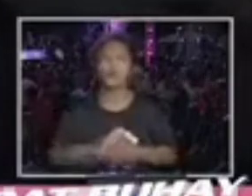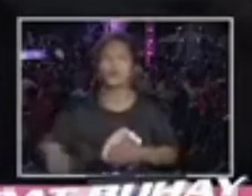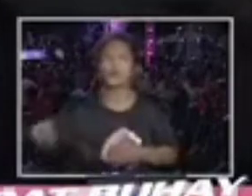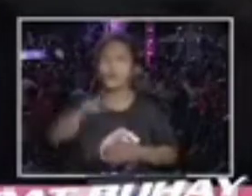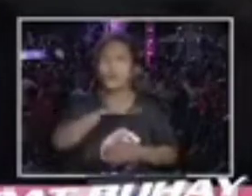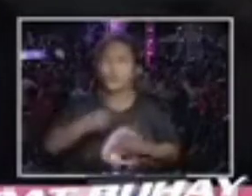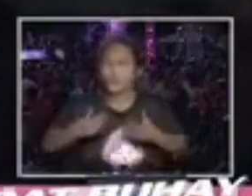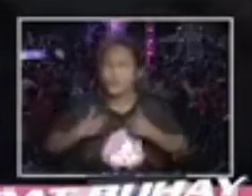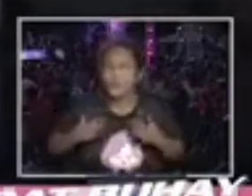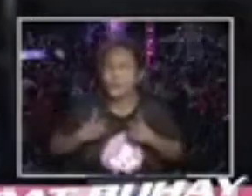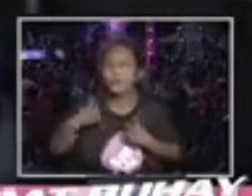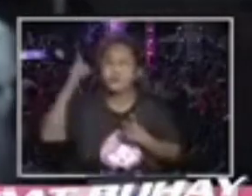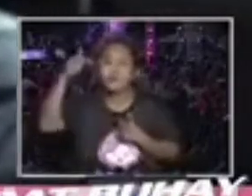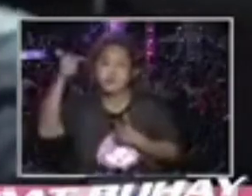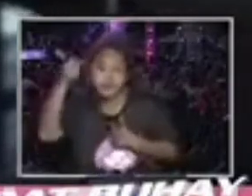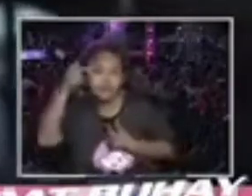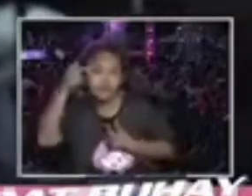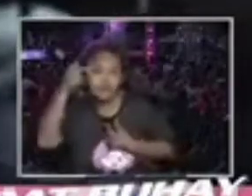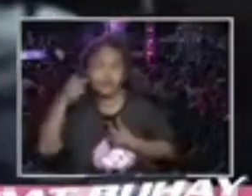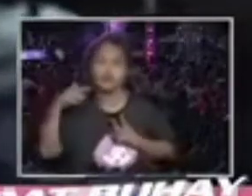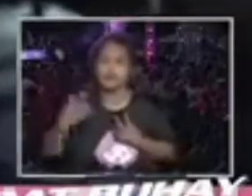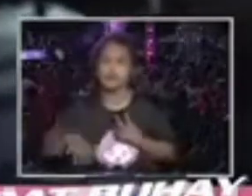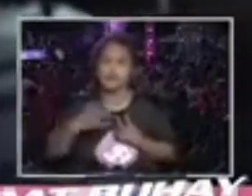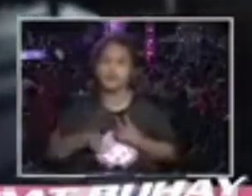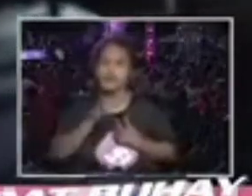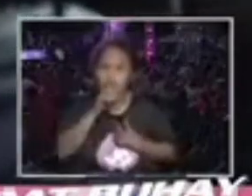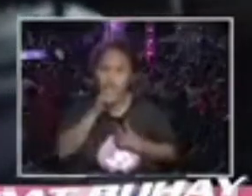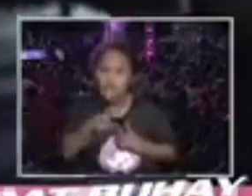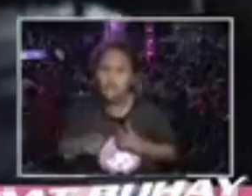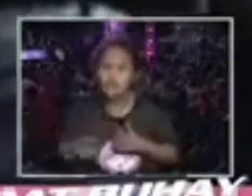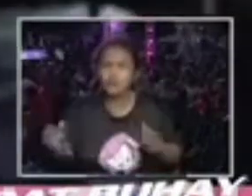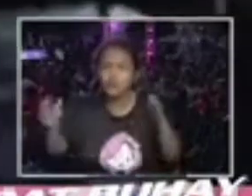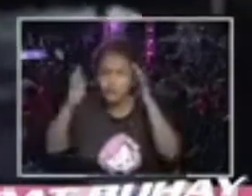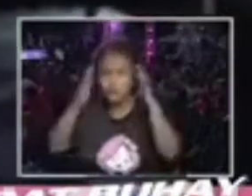Magkakaroon tayo ng gobyernong makikinig sa atin.